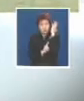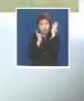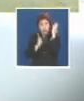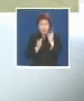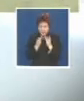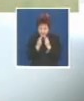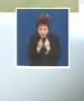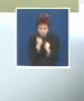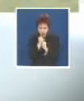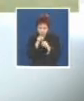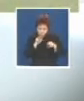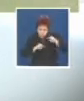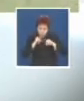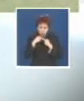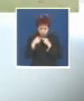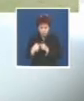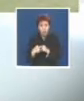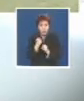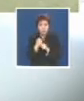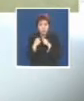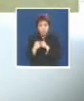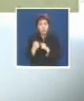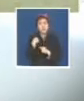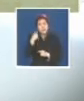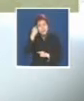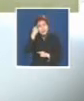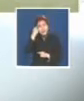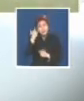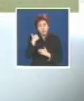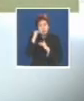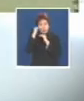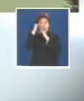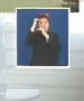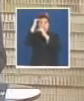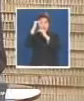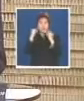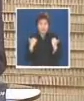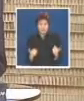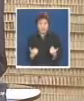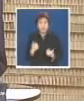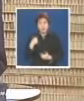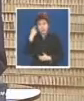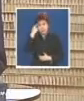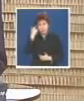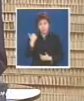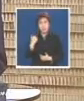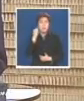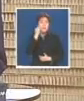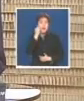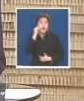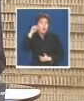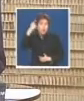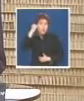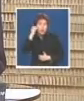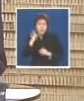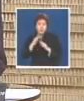เร่งสำรวจตรงนี้ต่อไปนะครับซึ่งตั้งเป้าเอาไว้อย่างนี้ครับว่าเบื้องต้นเนี่ยนะครับก็จะต้องมีบ้านชั่วคราวนะ